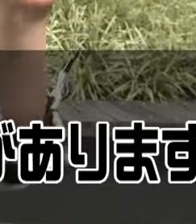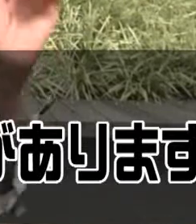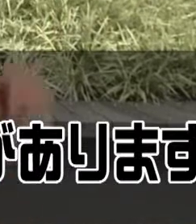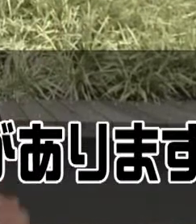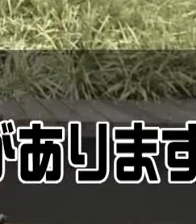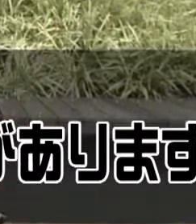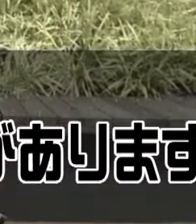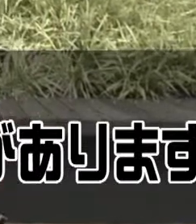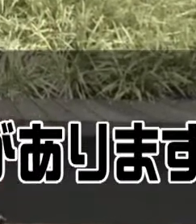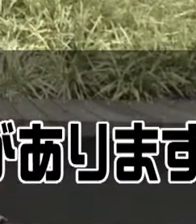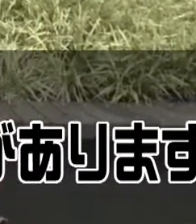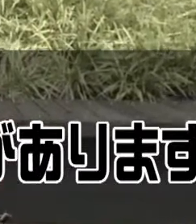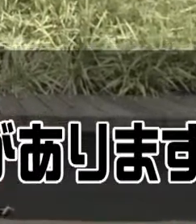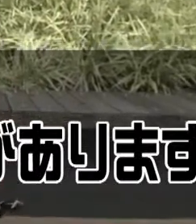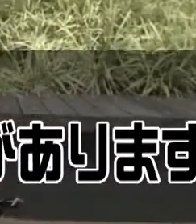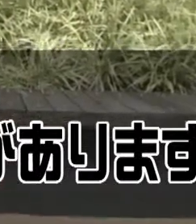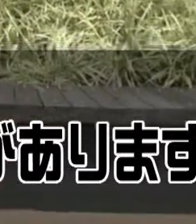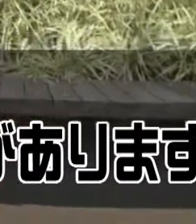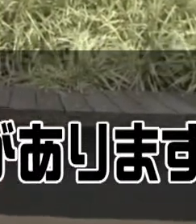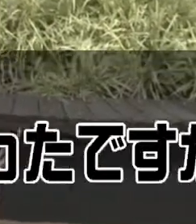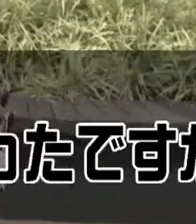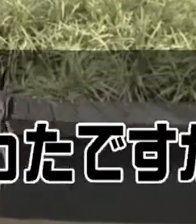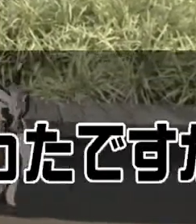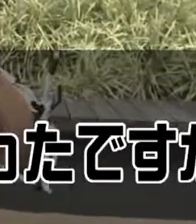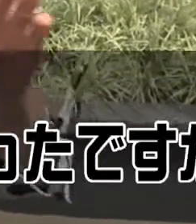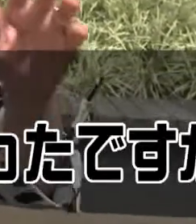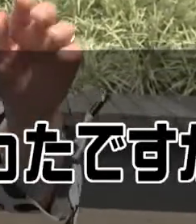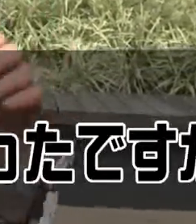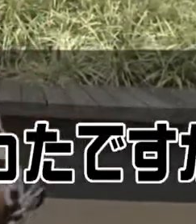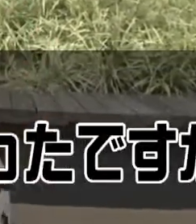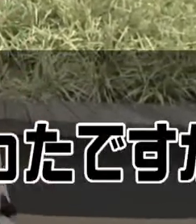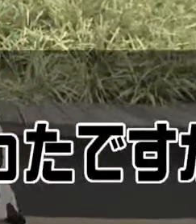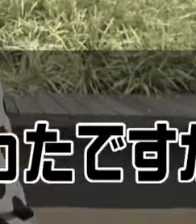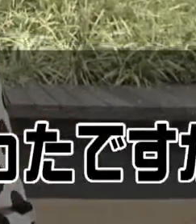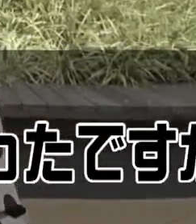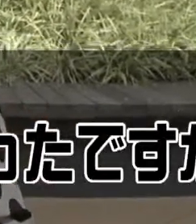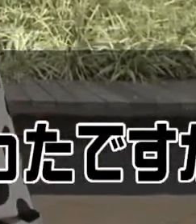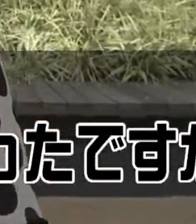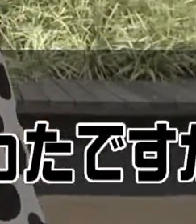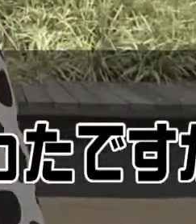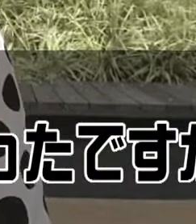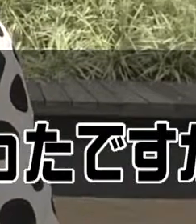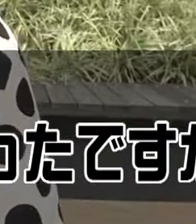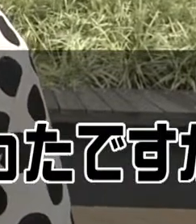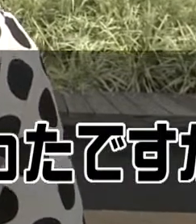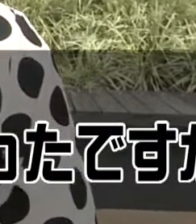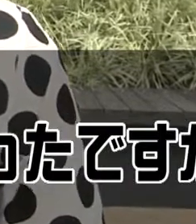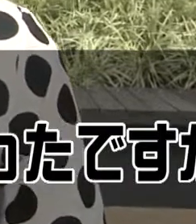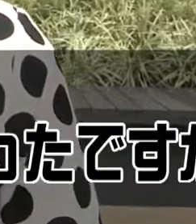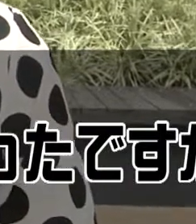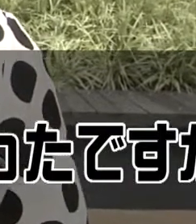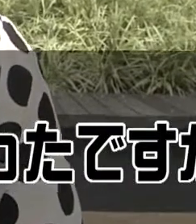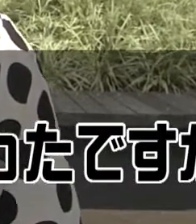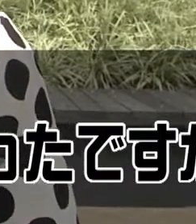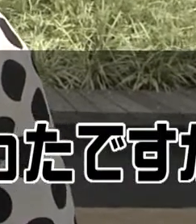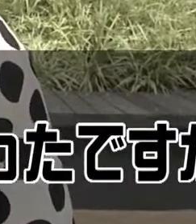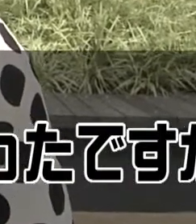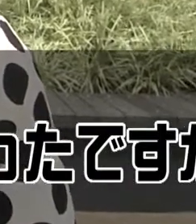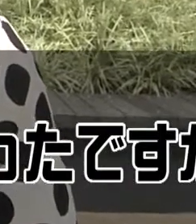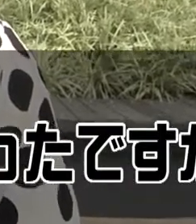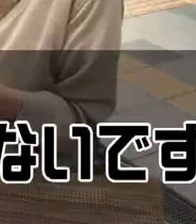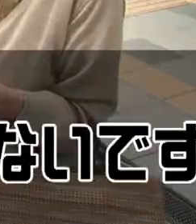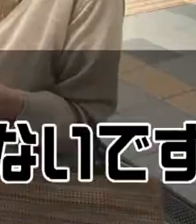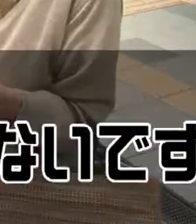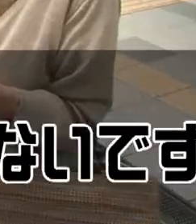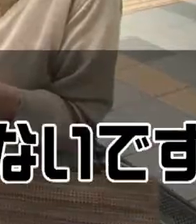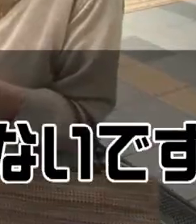形は見たことはありますけれども。 どんな形してました。 昔のあの瓦屋根のそんなんじゃなかったですか。 瓦屋根の建物があったんではない